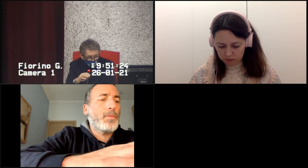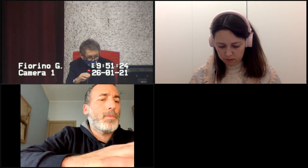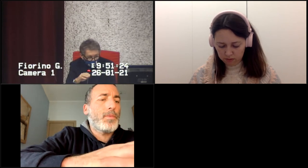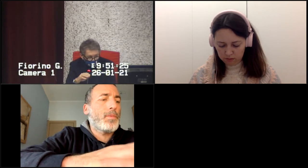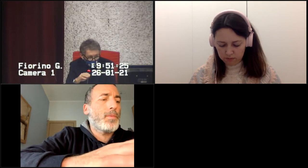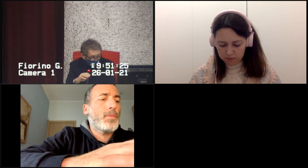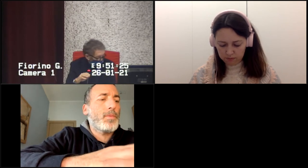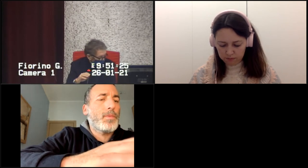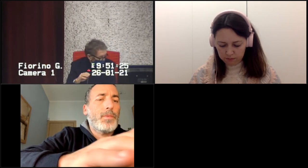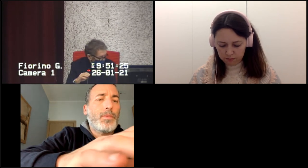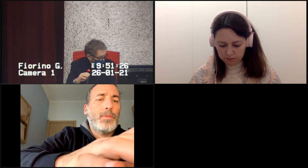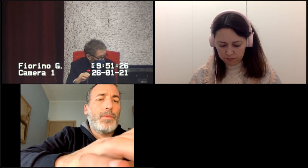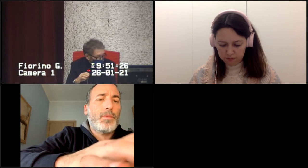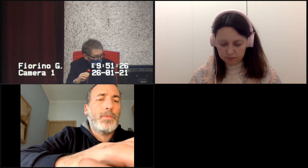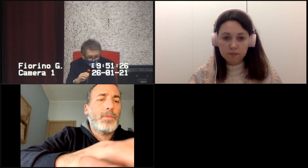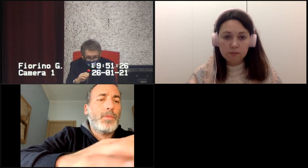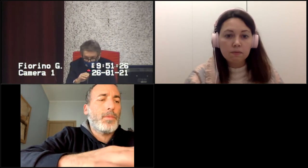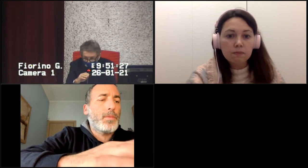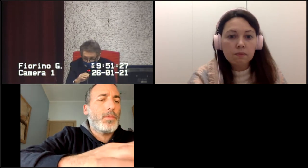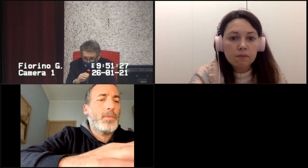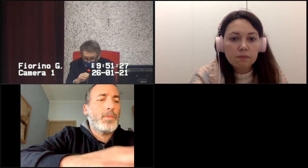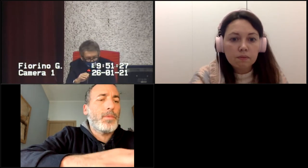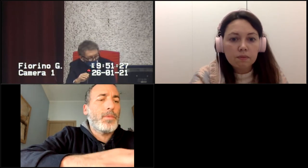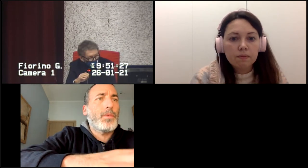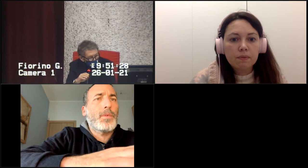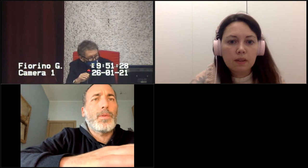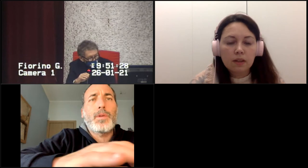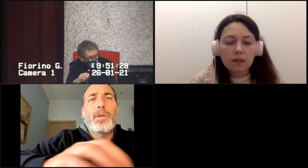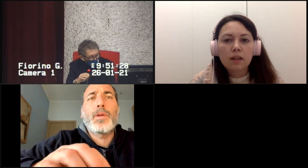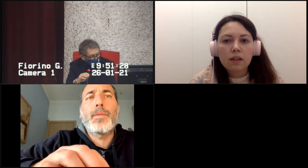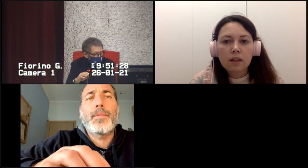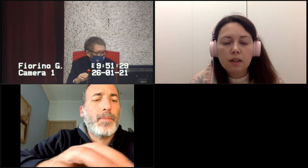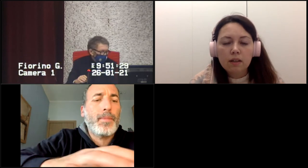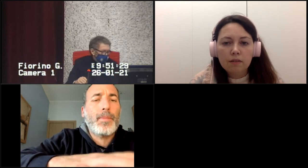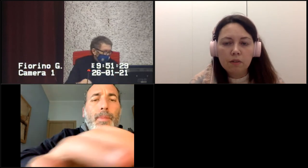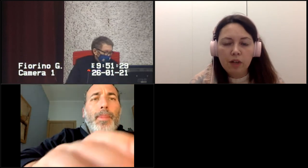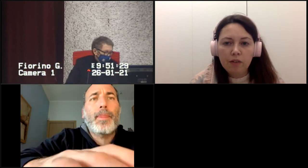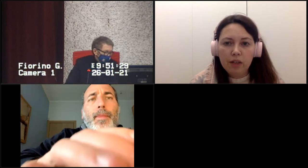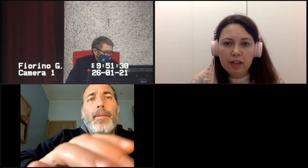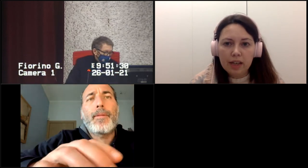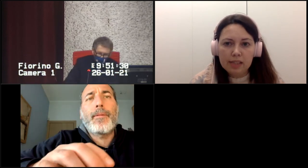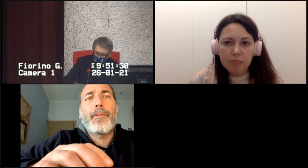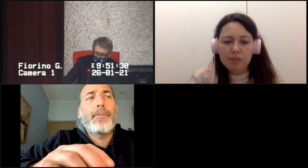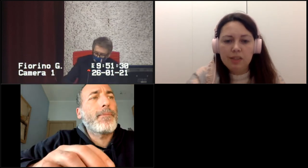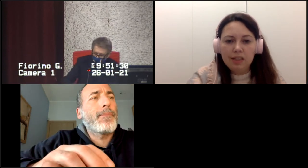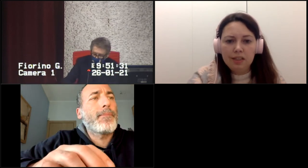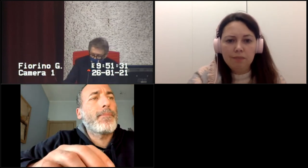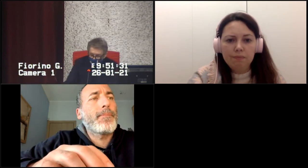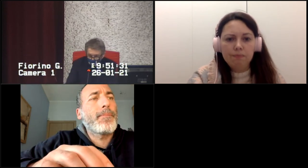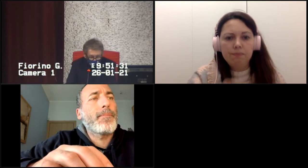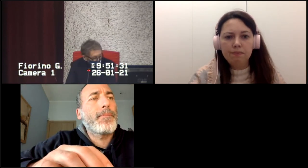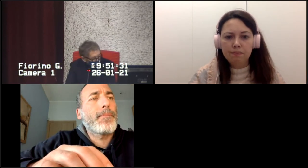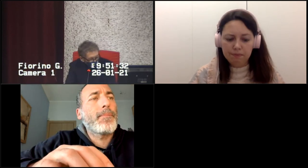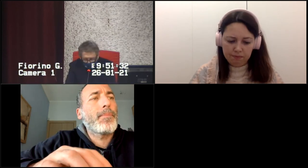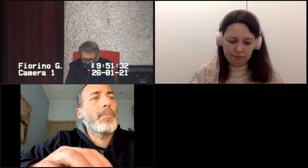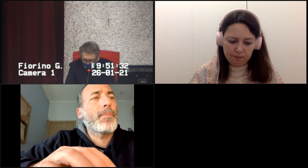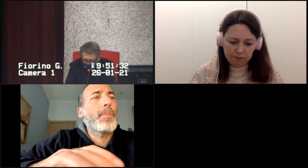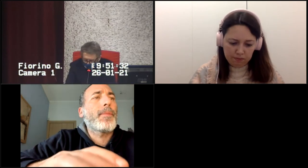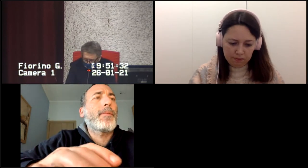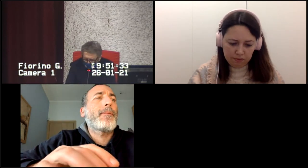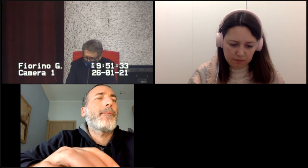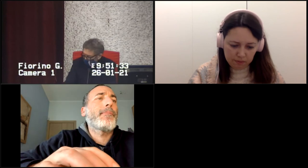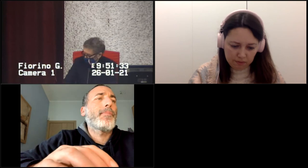Astenuti? Un astenuto. Da remoto, consigliera Perego. Favorevole, grazie Presidente. A